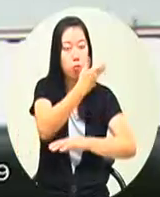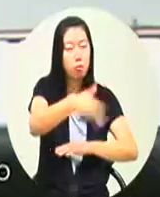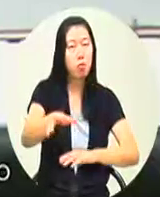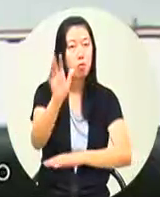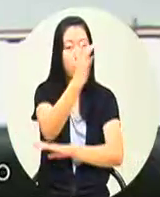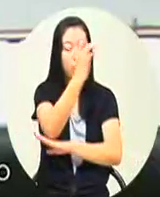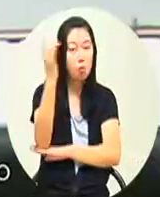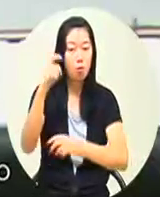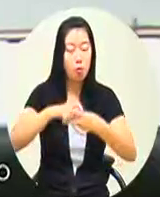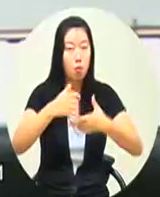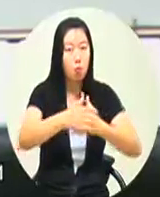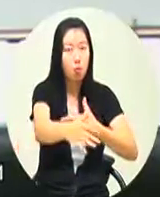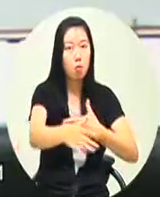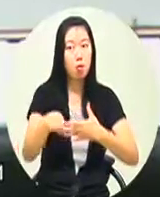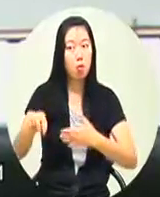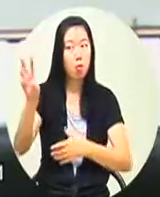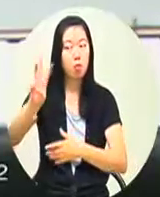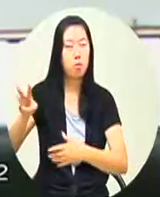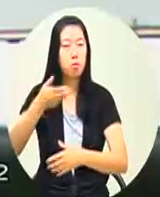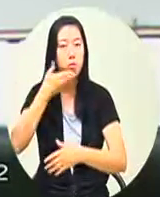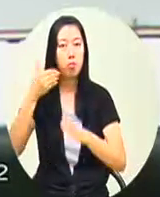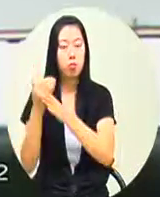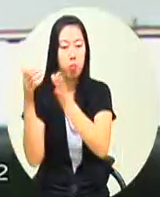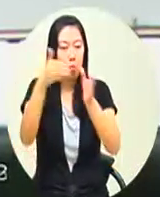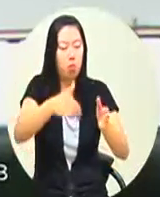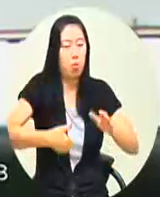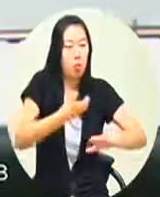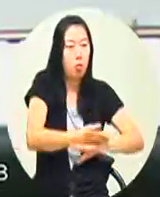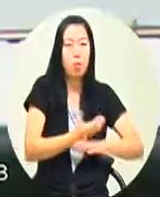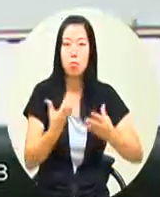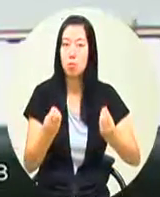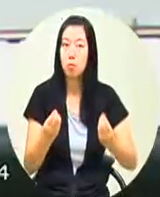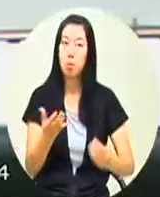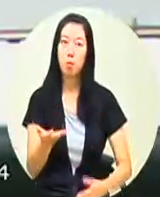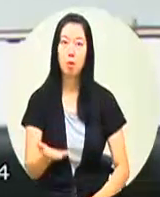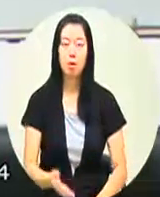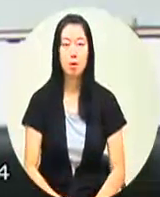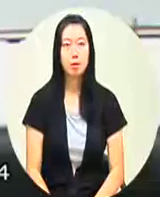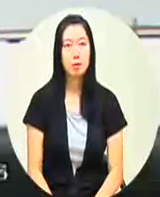局啊没有很尽心尽力要执行